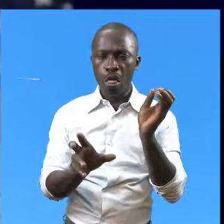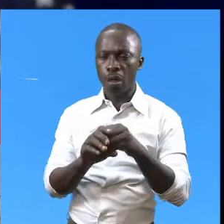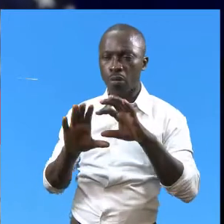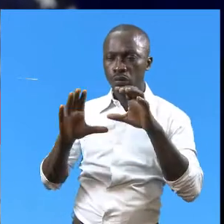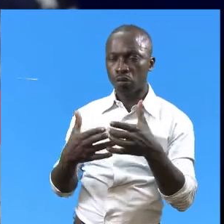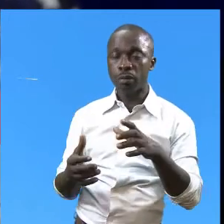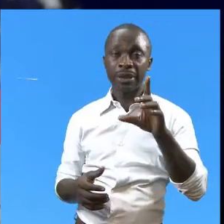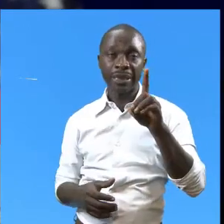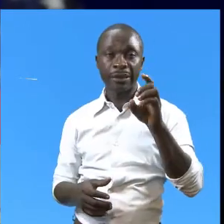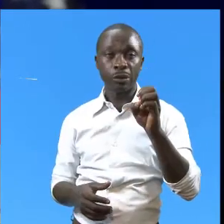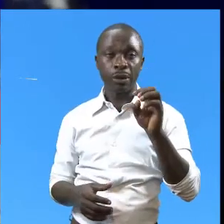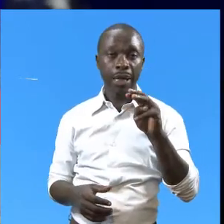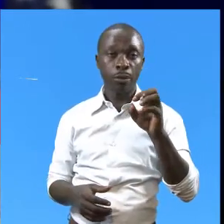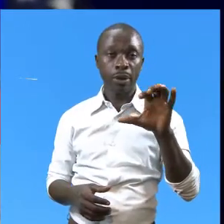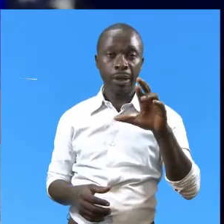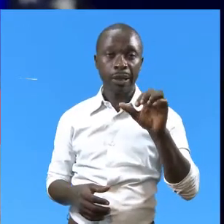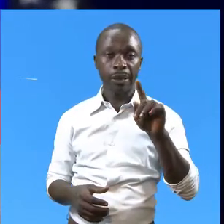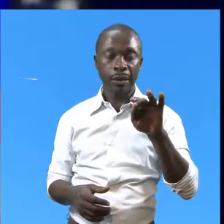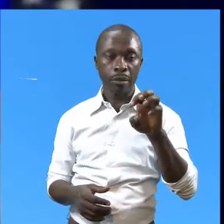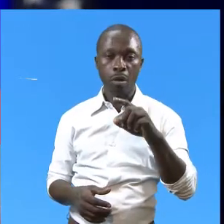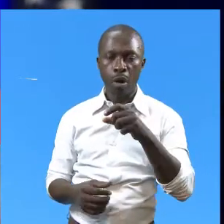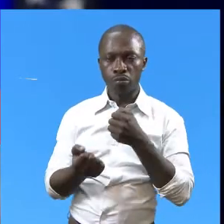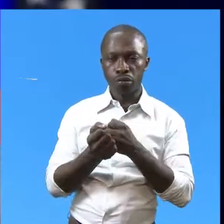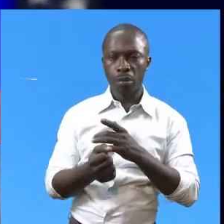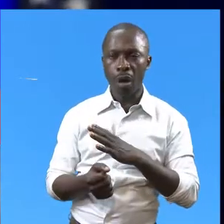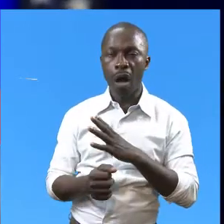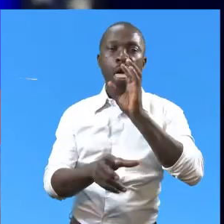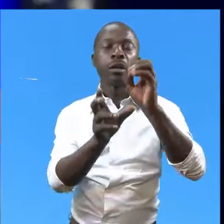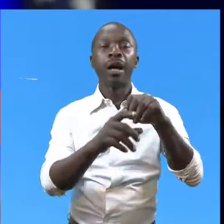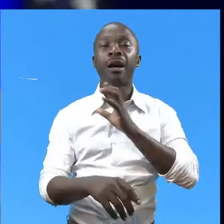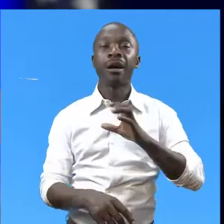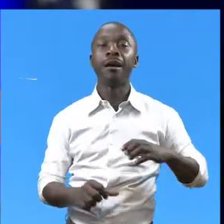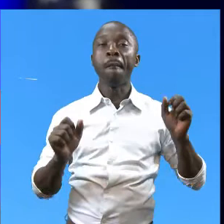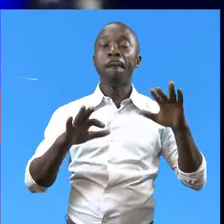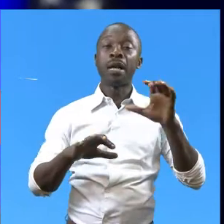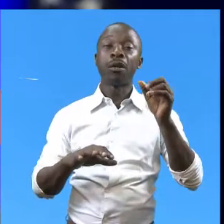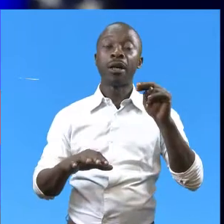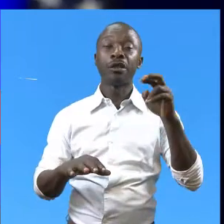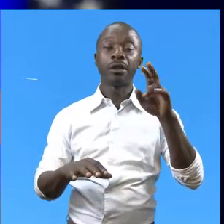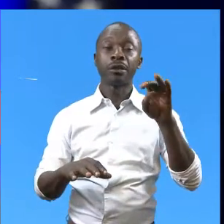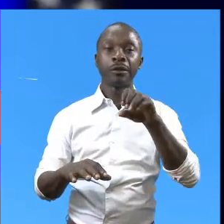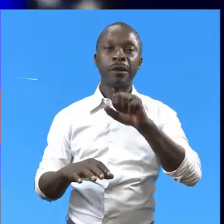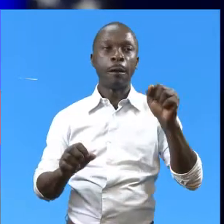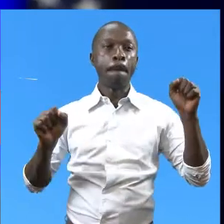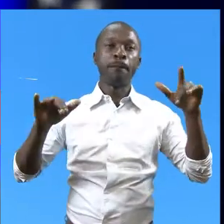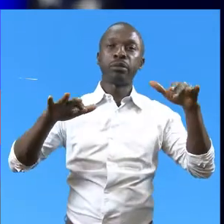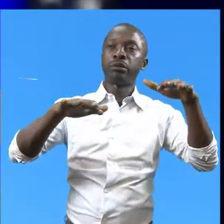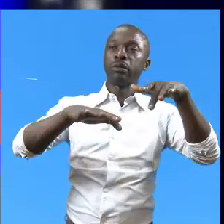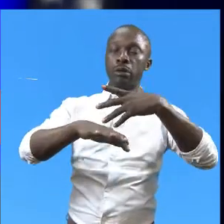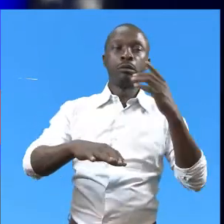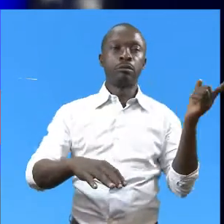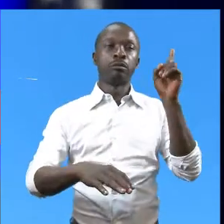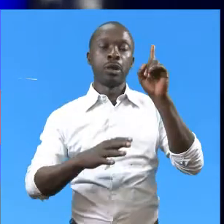démocrate et a présidé le comité judiciaire et criminel de la Chambre haute du Congrès de 1987 à